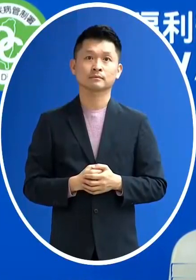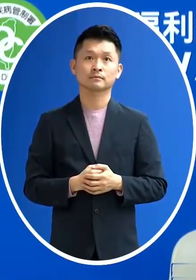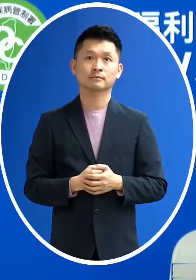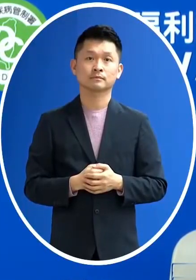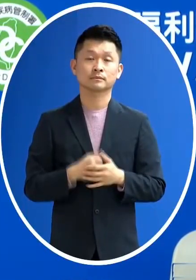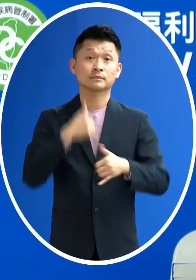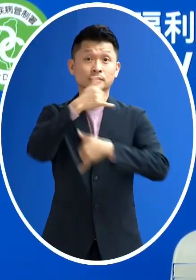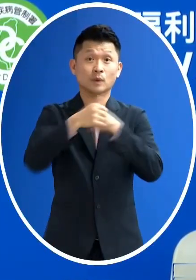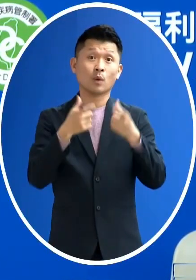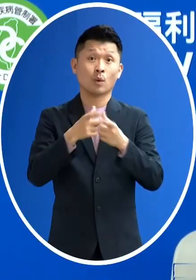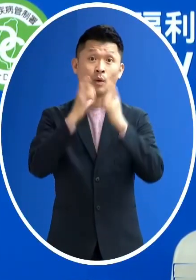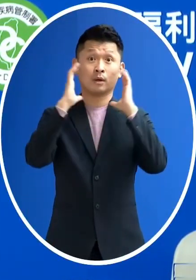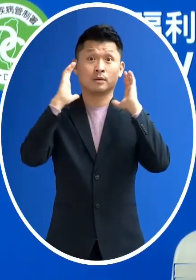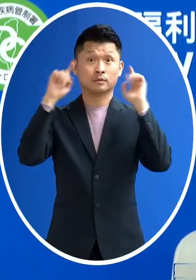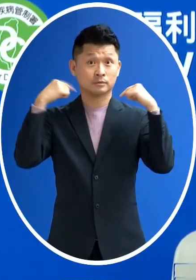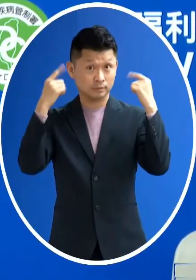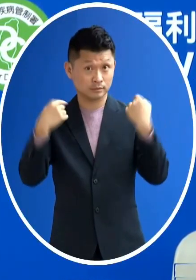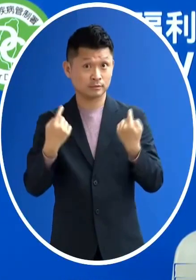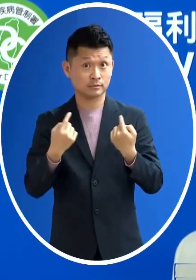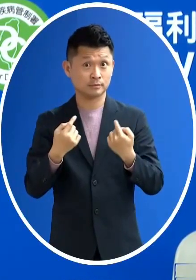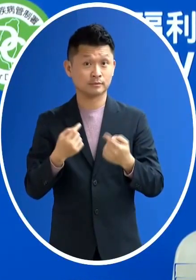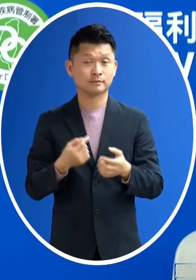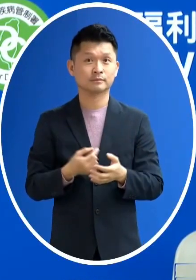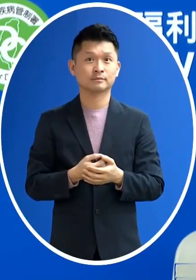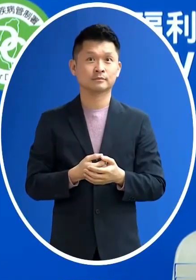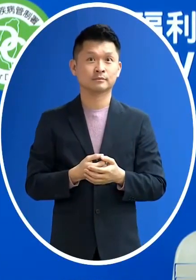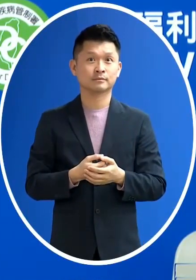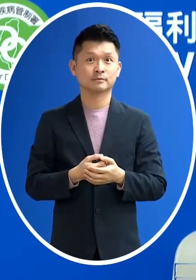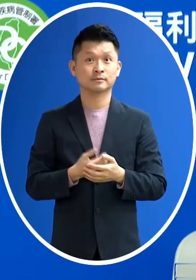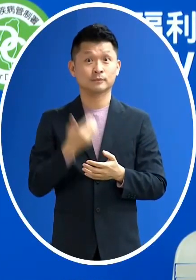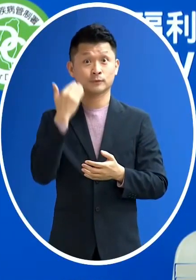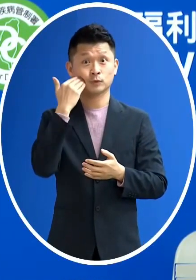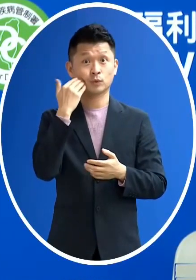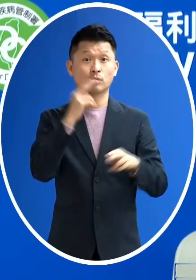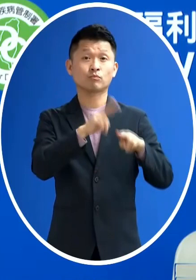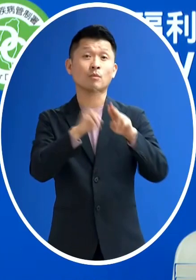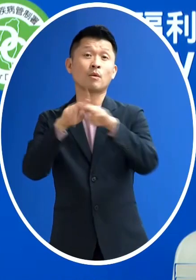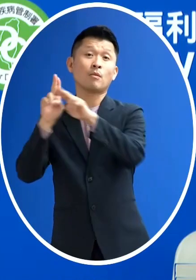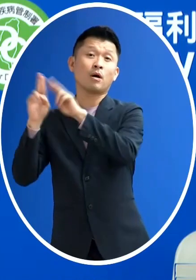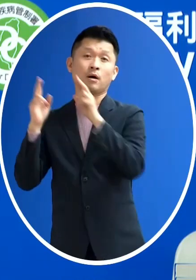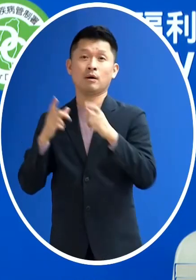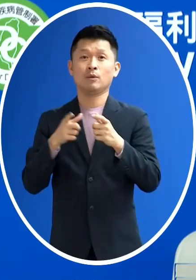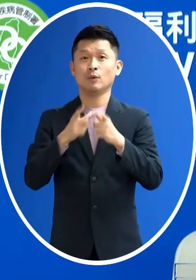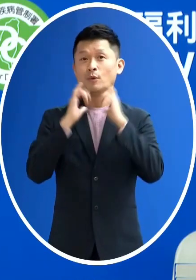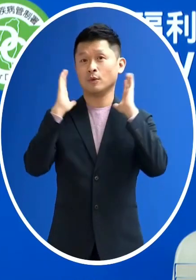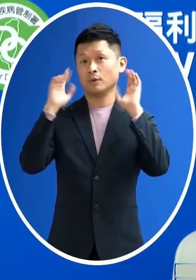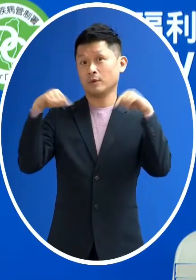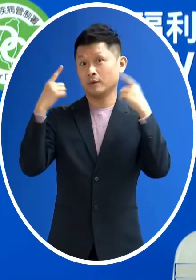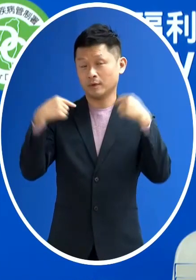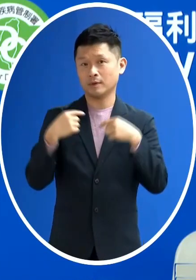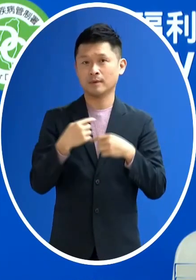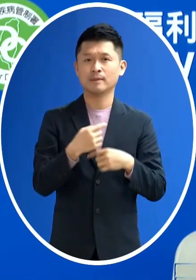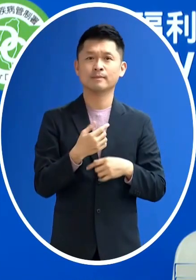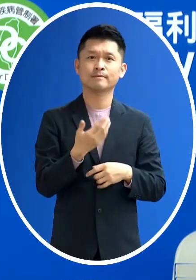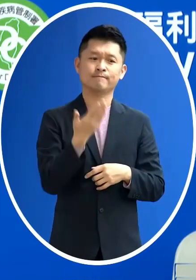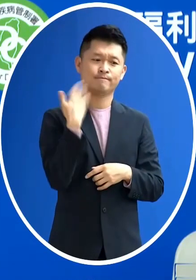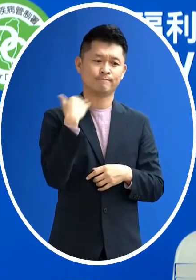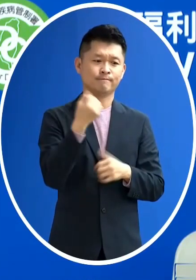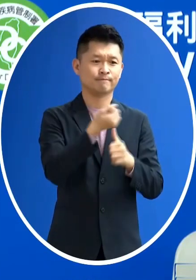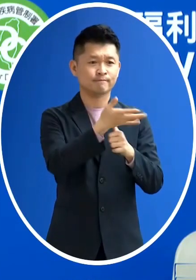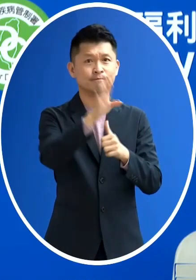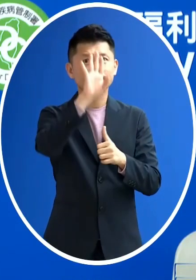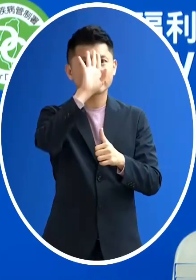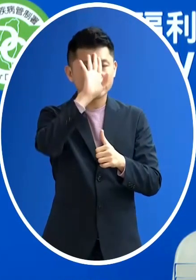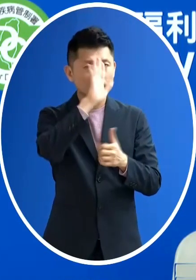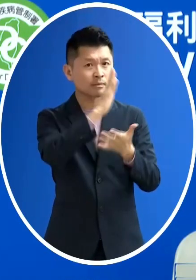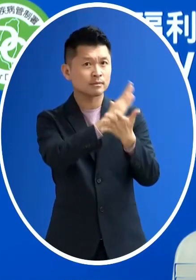这个生活的正常化已经到如果接近完成正常的时候，我相信这些旧有的这些感染症哦，都